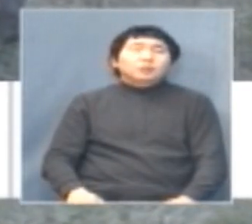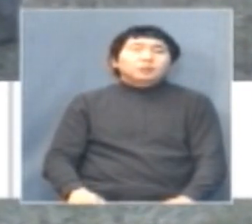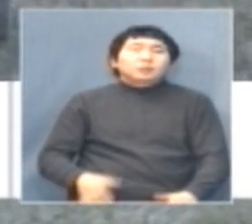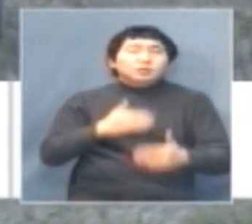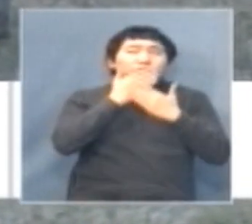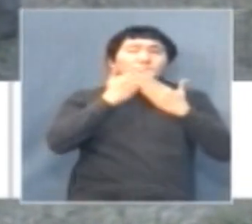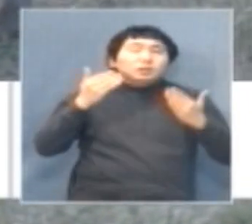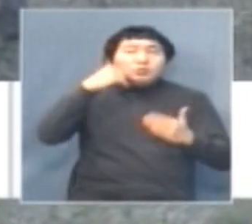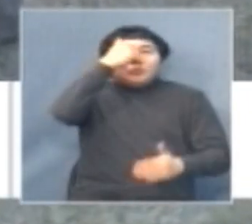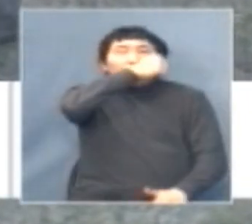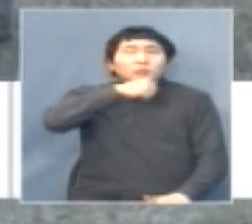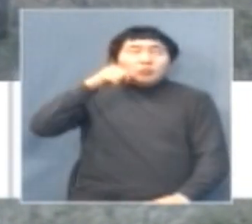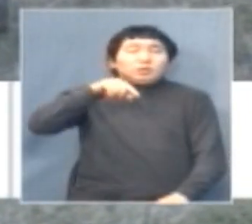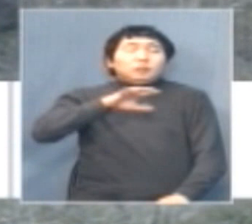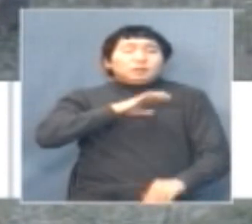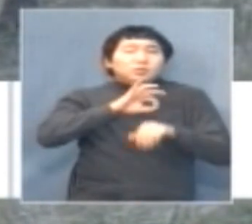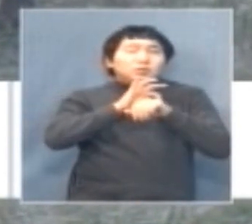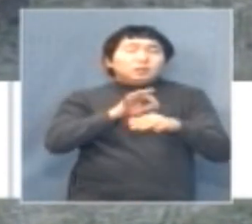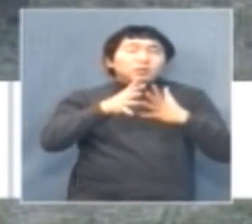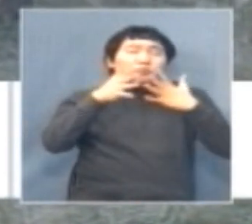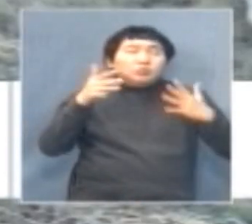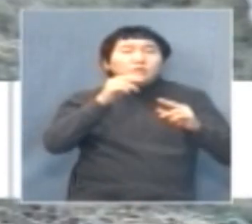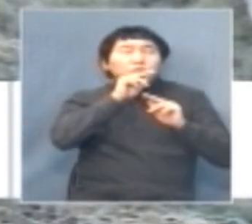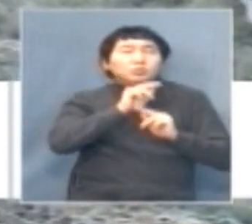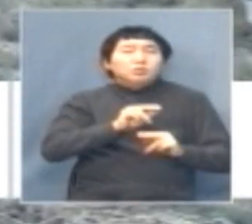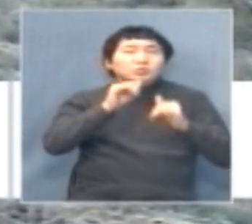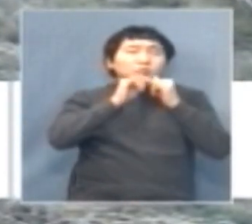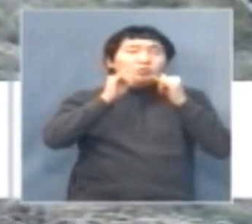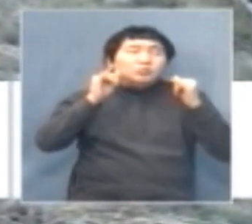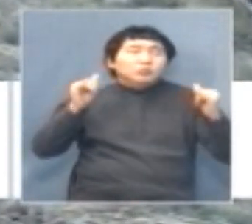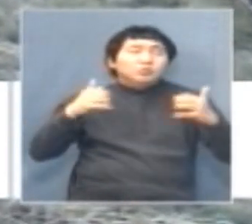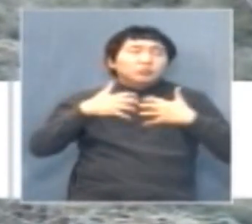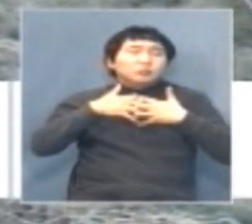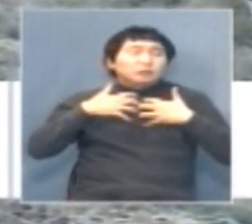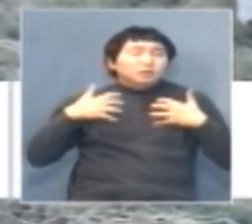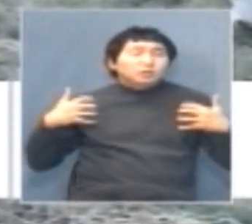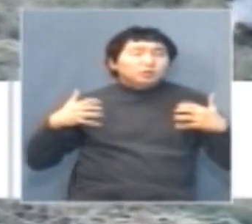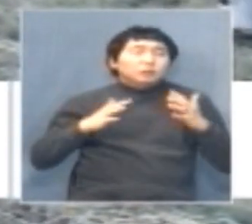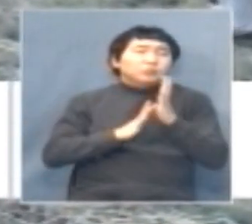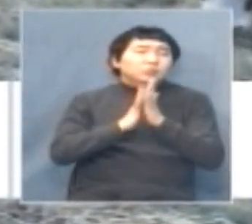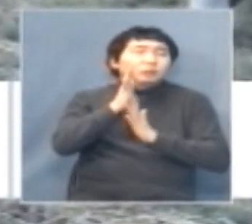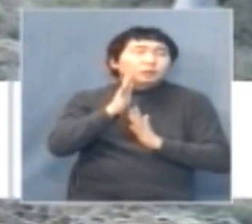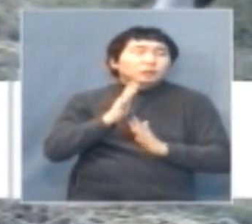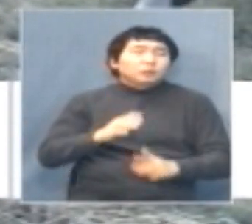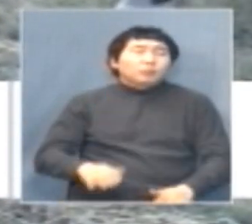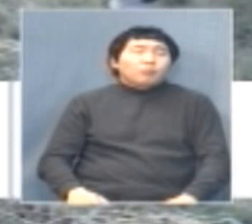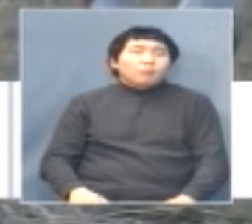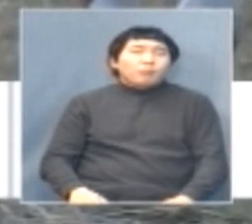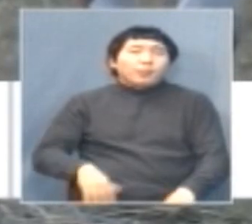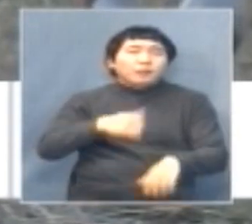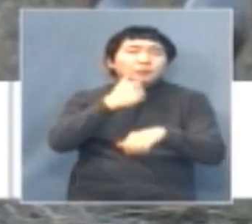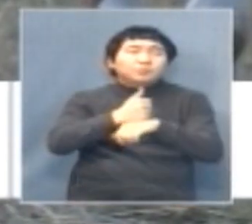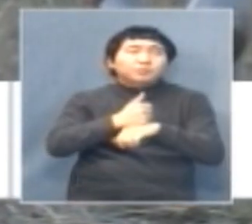последние годы здесь была проведена большая работа в области развития животноводства. Как считают сами фермеры, главное достижение